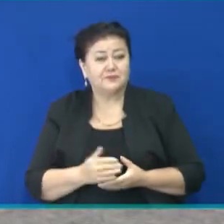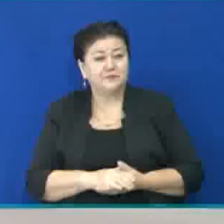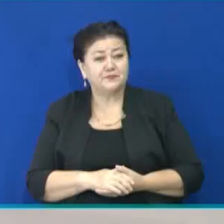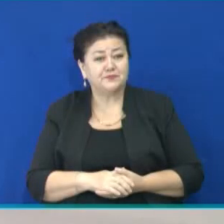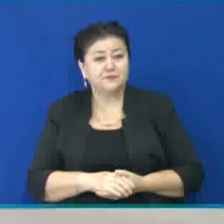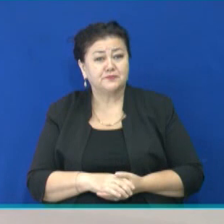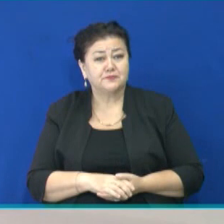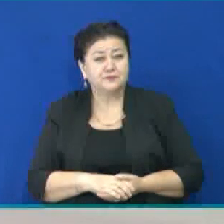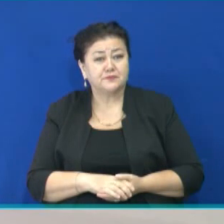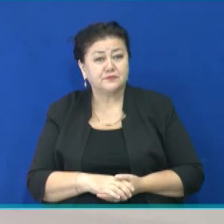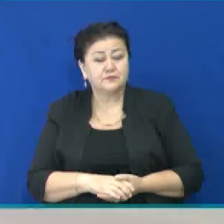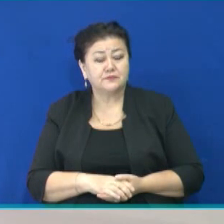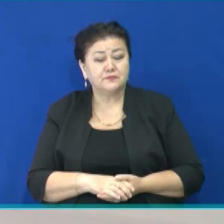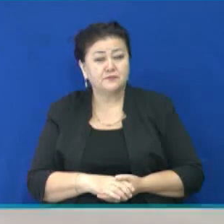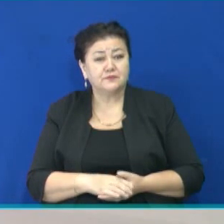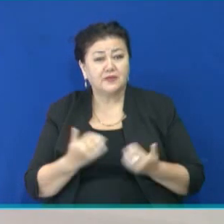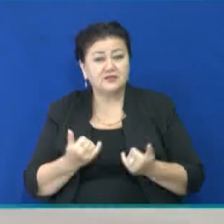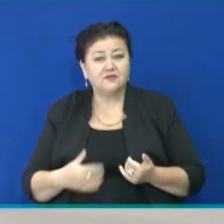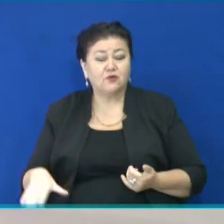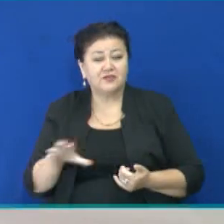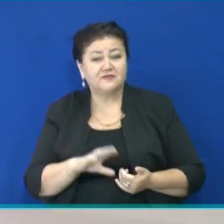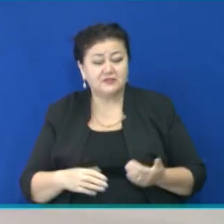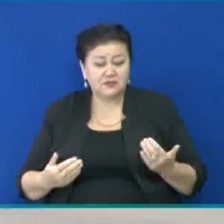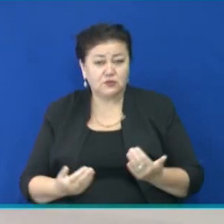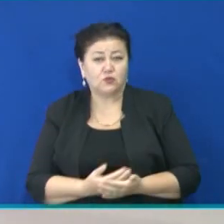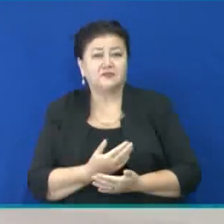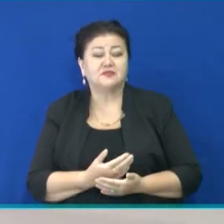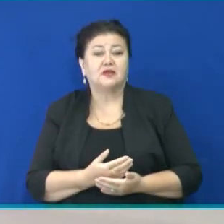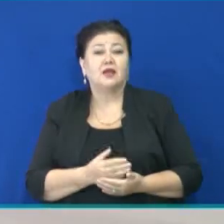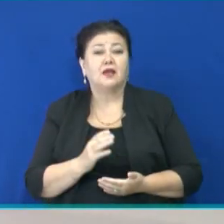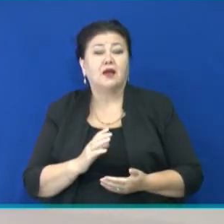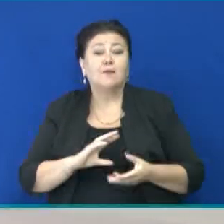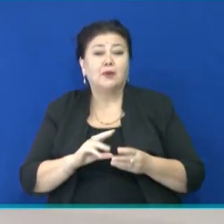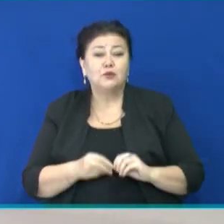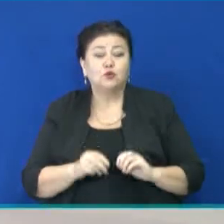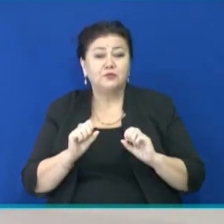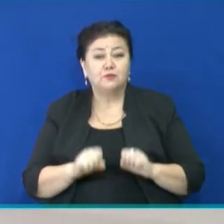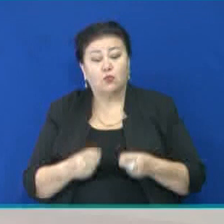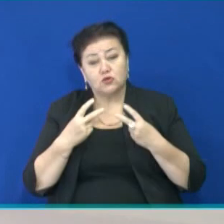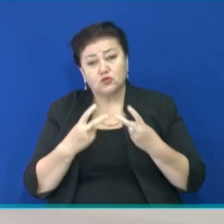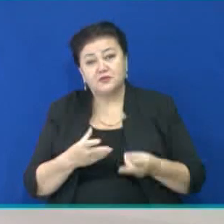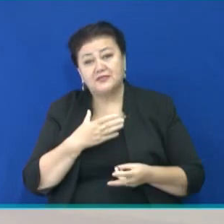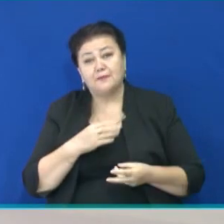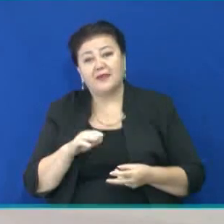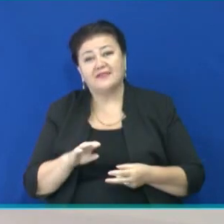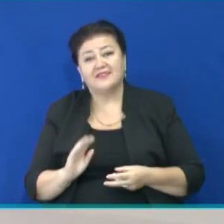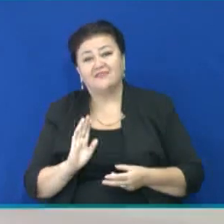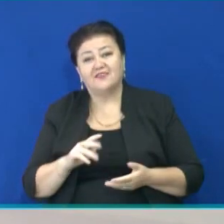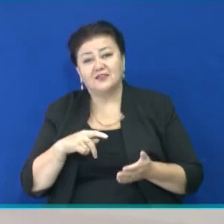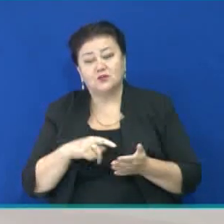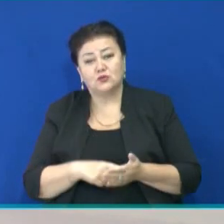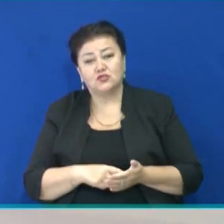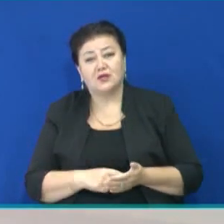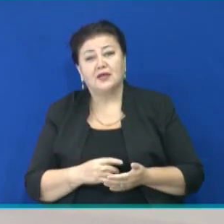телеарнасы. Бүгінге бізге келіп түскен жаңалықтар легі осы. Жаңалықтарымыздың толық шығарылымын semeytv.kz сайтынан көре